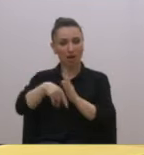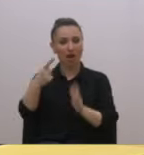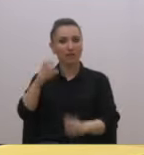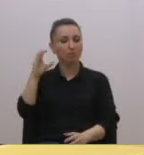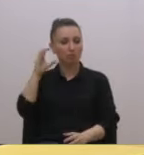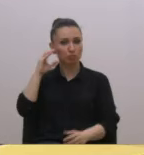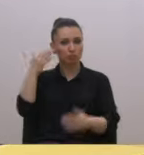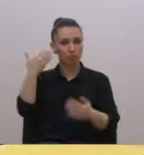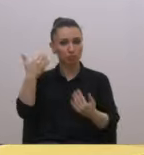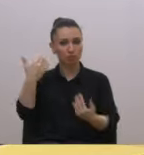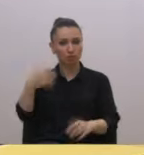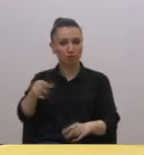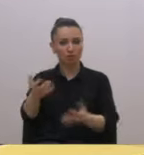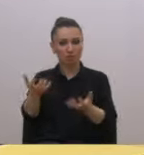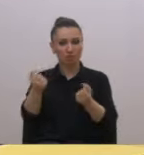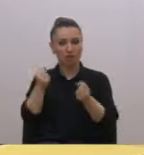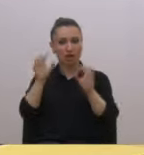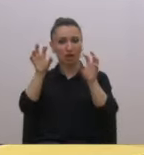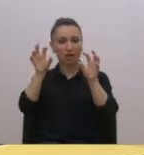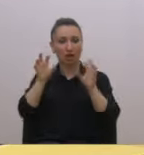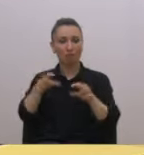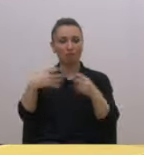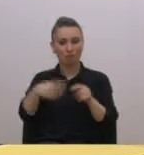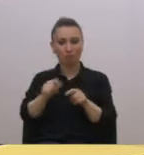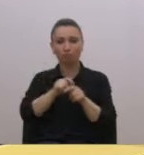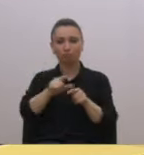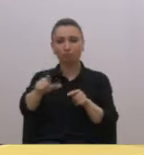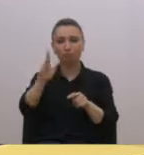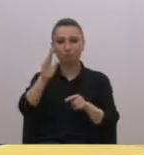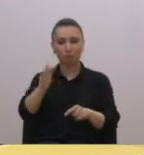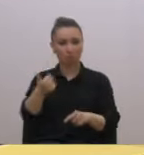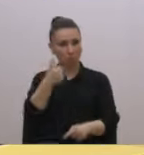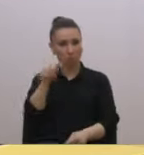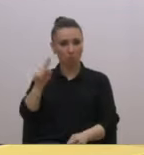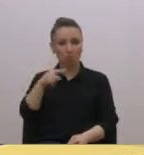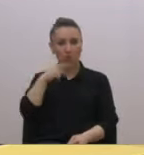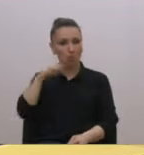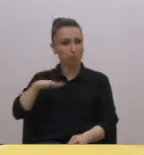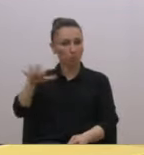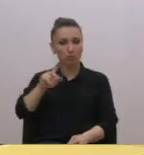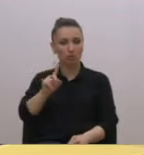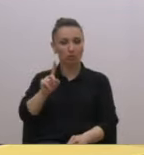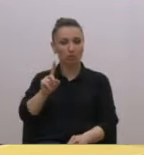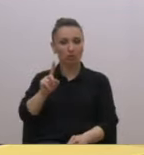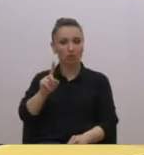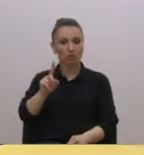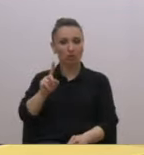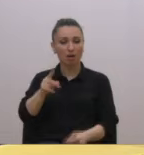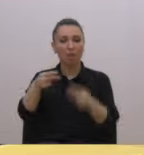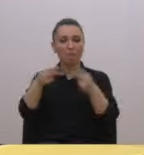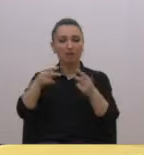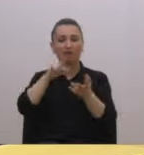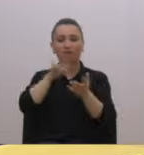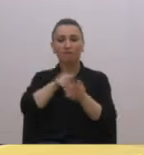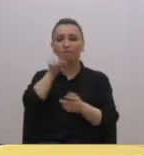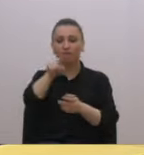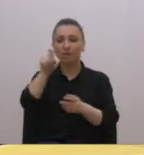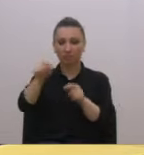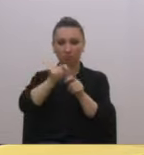უკვე ქვედა პალატამ მიიღო კანონი, რომელიც ვრცელდება არა მხოლოდ რუსეთზე, არამედ პარტნიორ ქვეყნებზეც